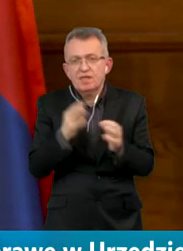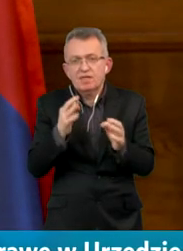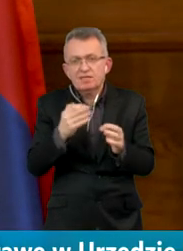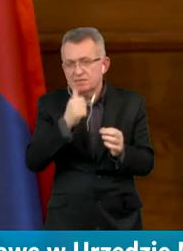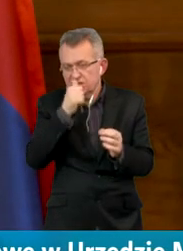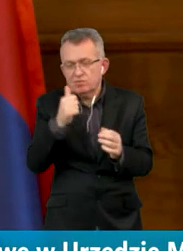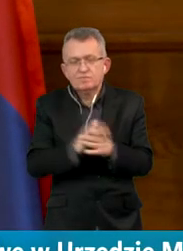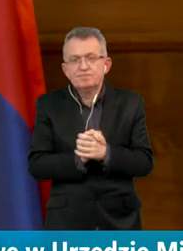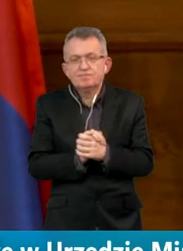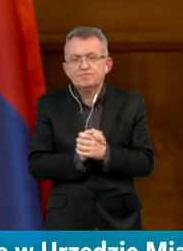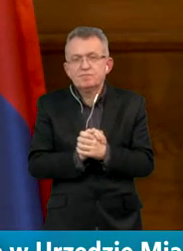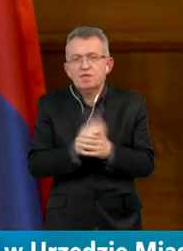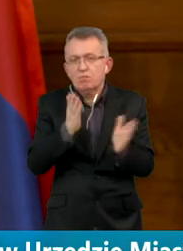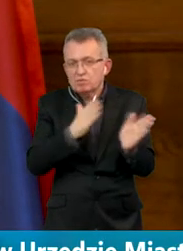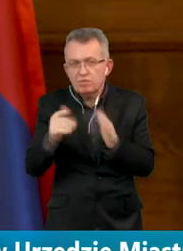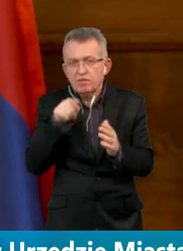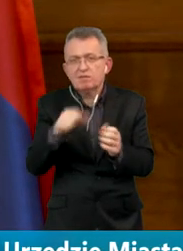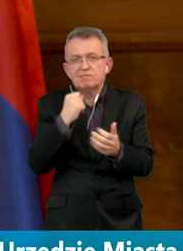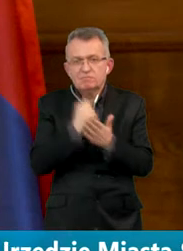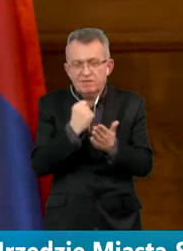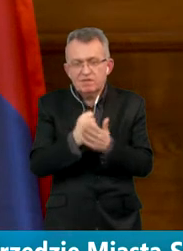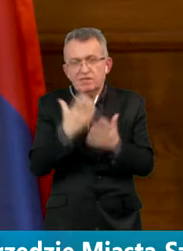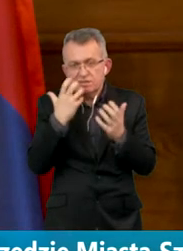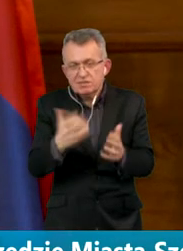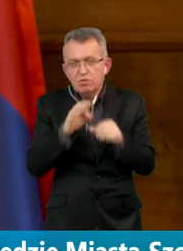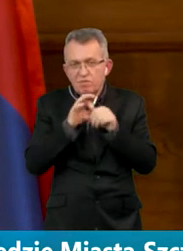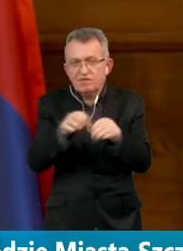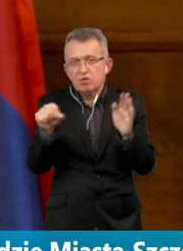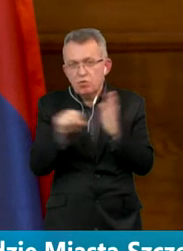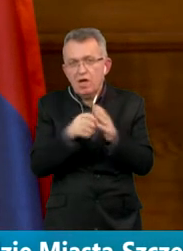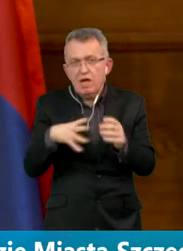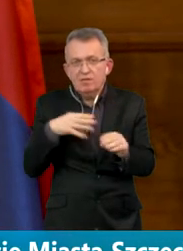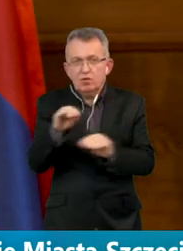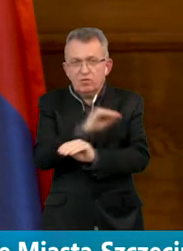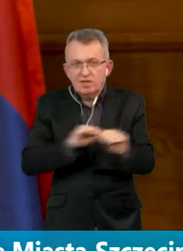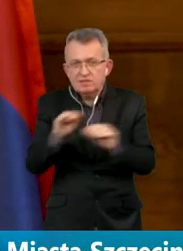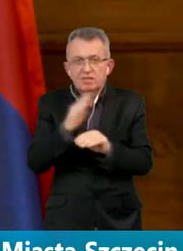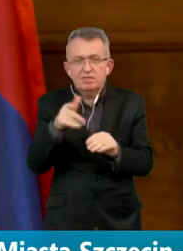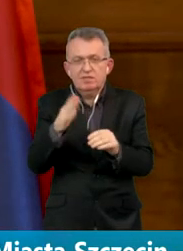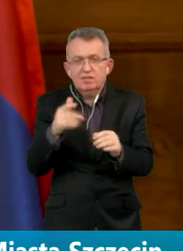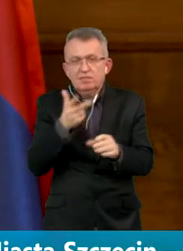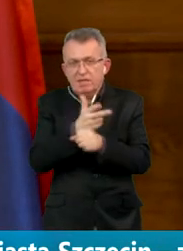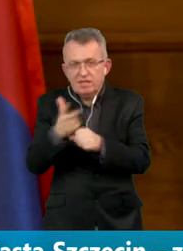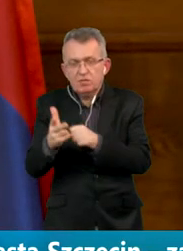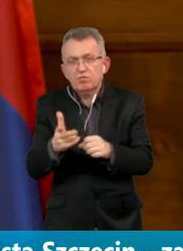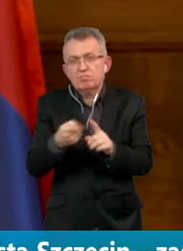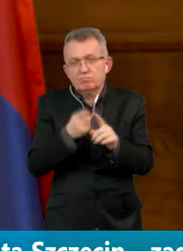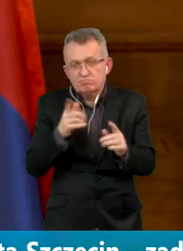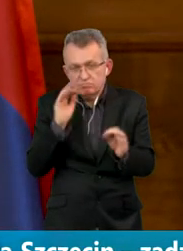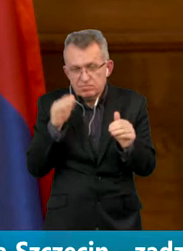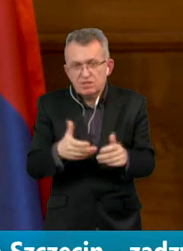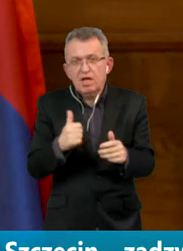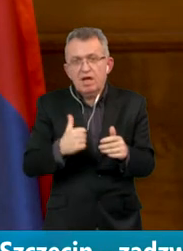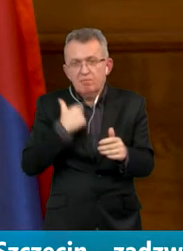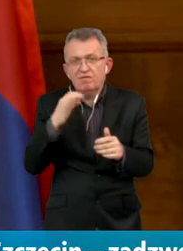fizycznie nie ma. Porządkujemy te kwestie, chcemy doprowadzić do tego, aby rotacja miejsc parkingowych następowała przy zachowaniu